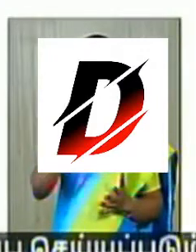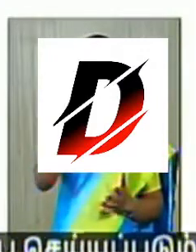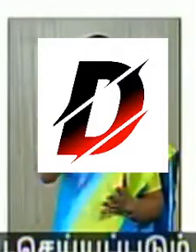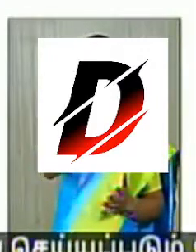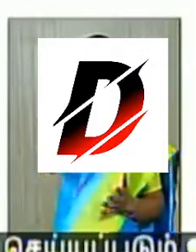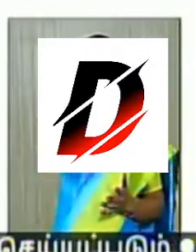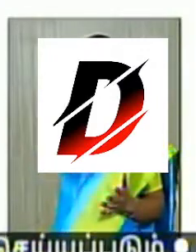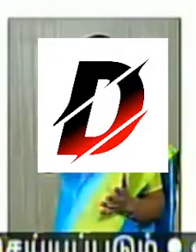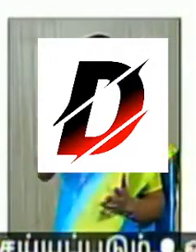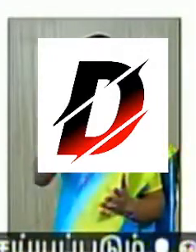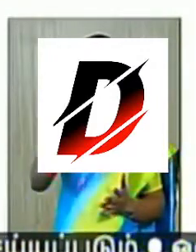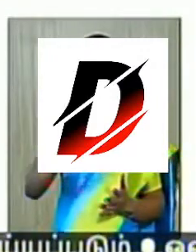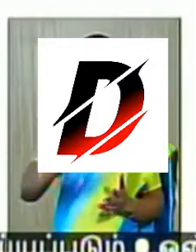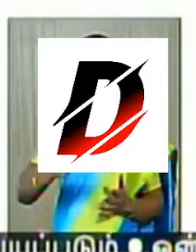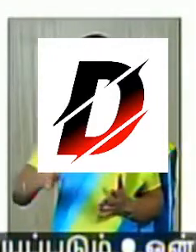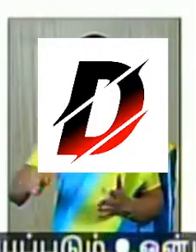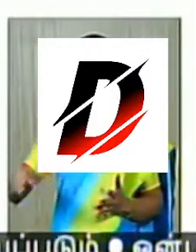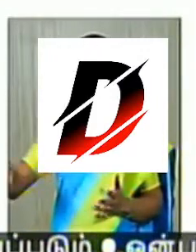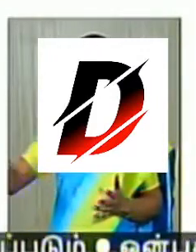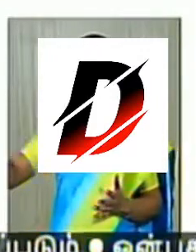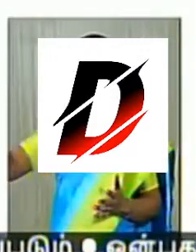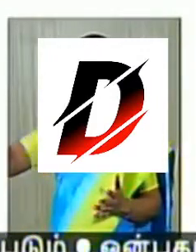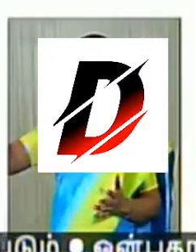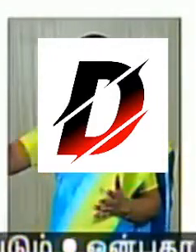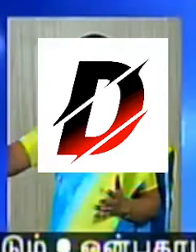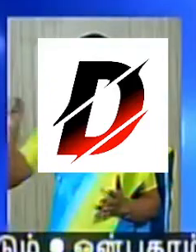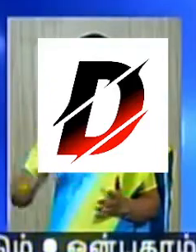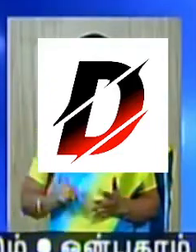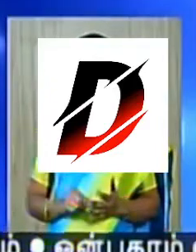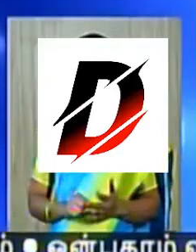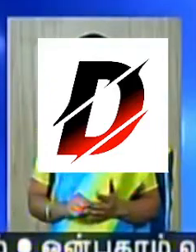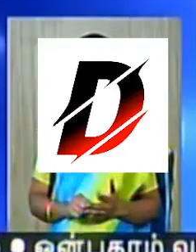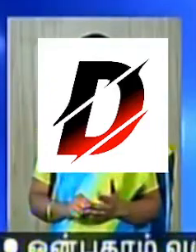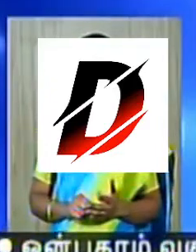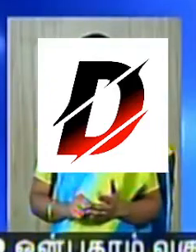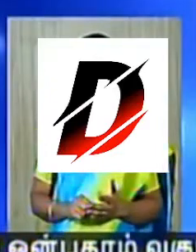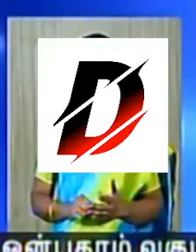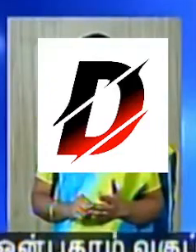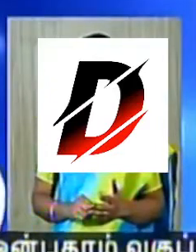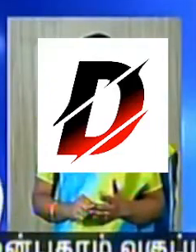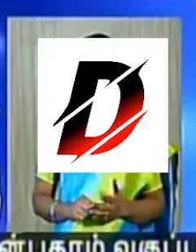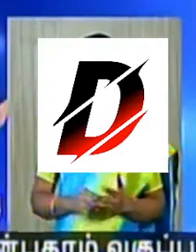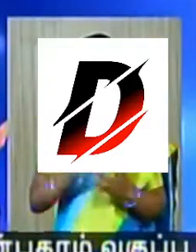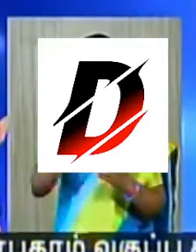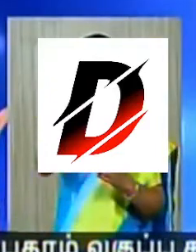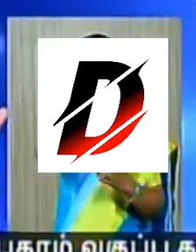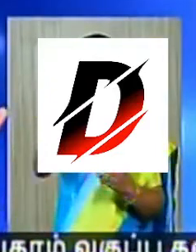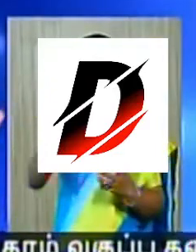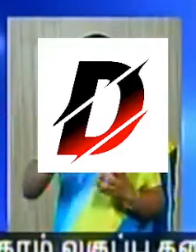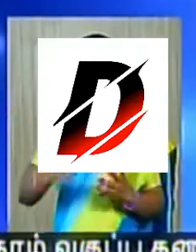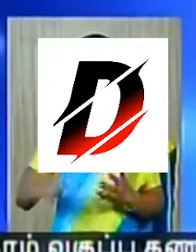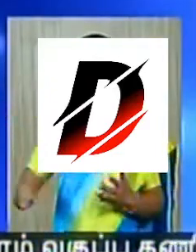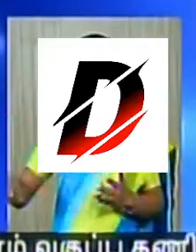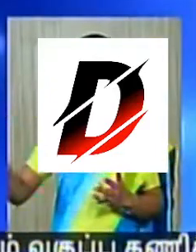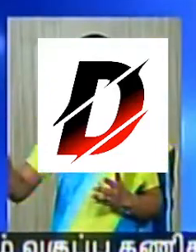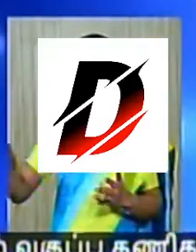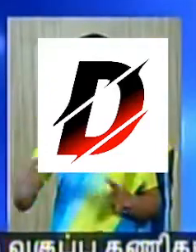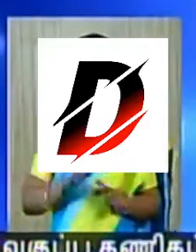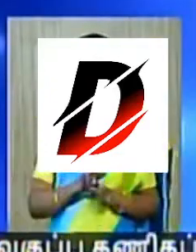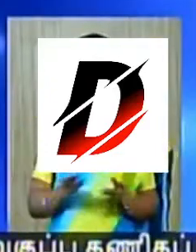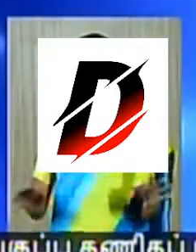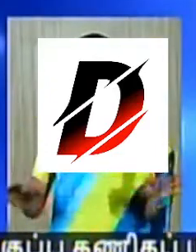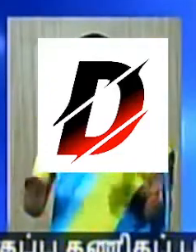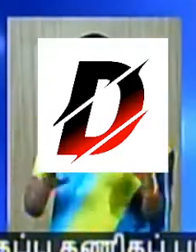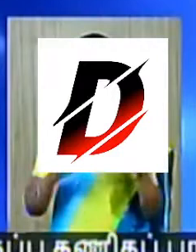வந்து இணைச்சோம் அப்படின்னா ஒரு பரவளையம் உங்களுக்கு கிடைக்குது. கிடைச்சாச்சா? இப்போ நம்ம பரவளையம் வரைஞ்சாச்சு. அடுத்து நீங்கள்